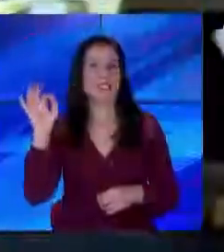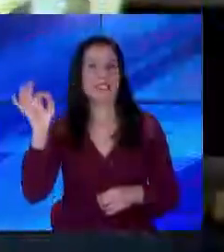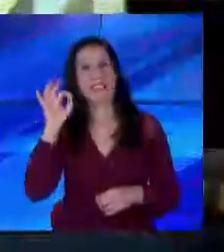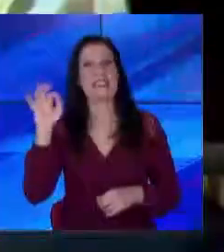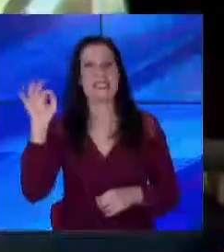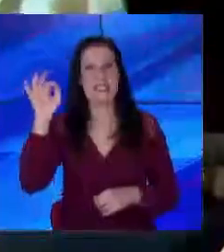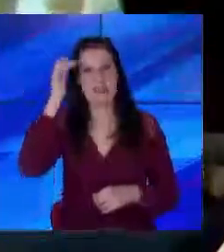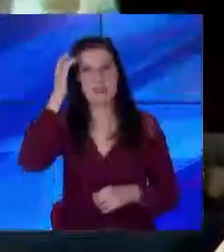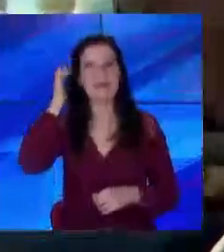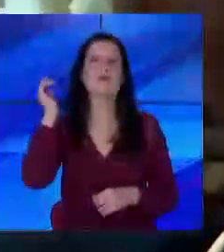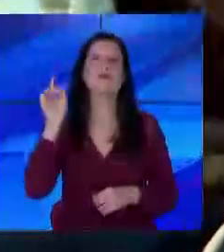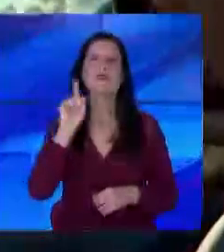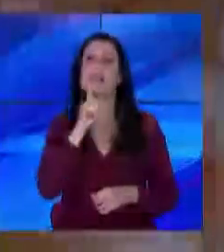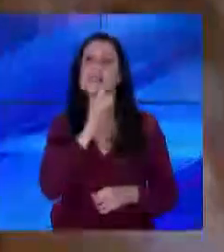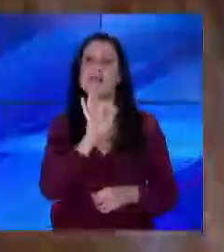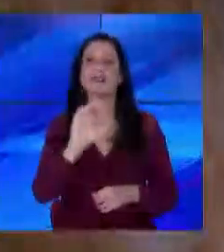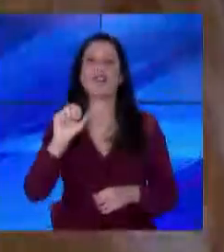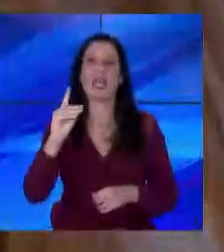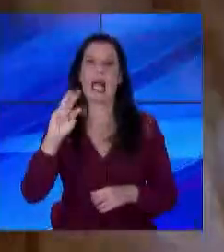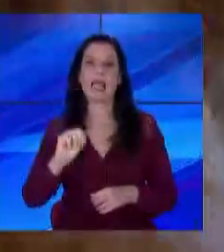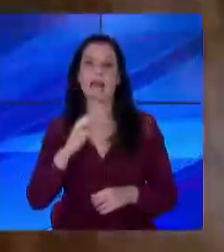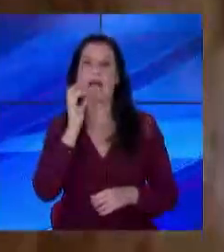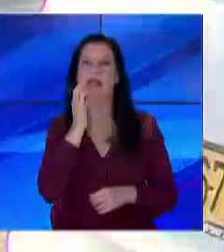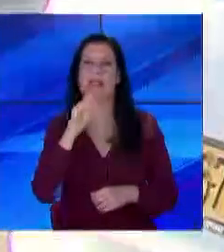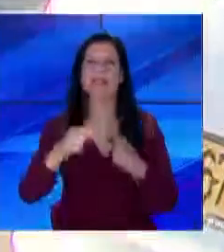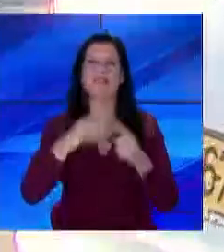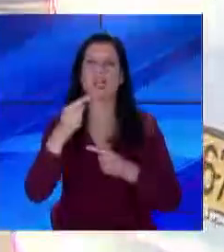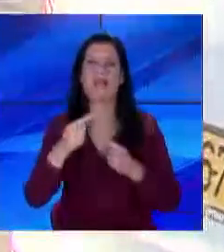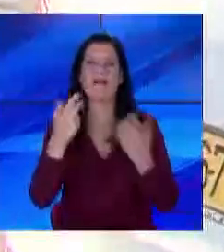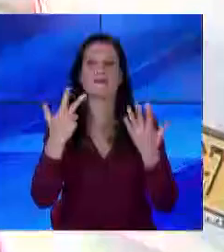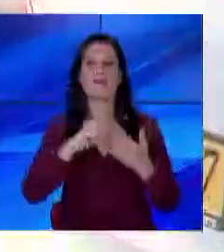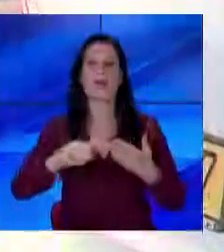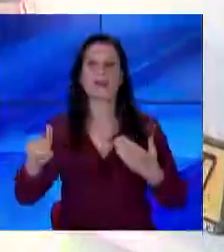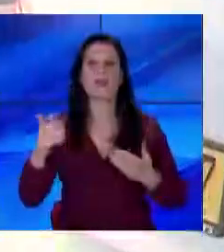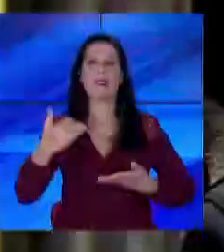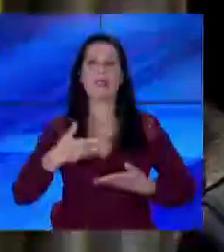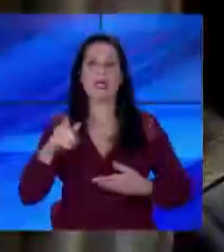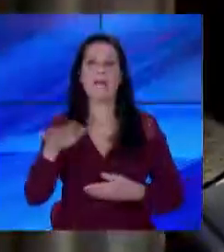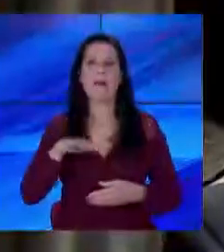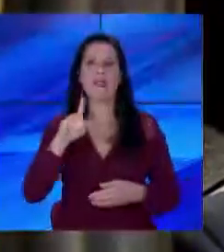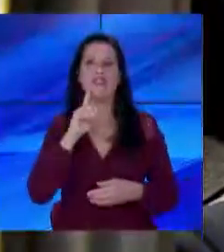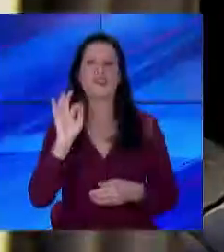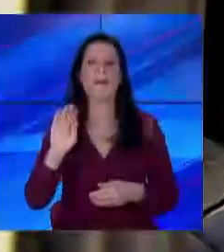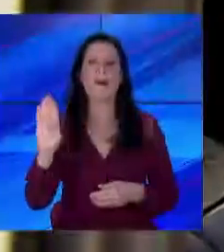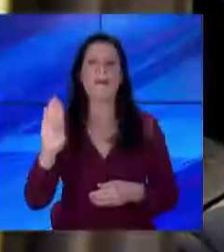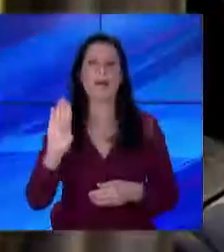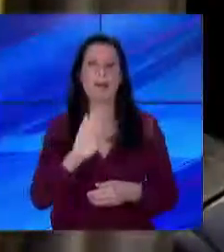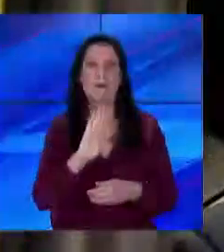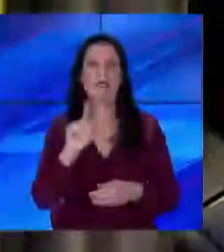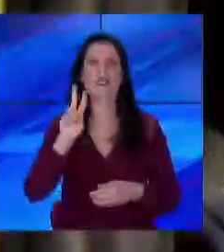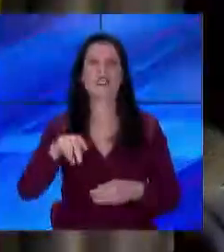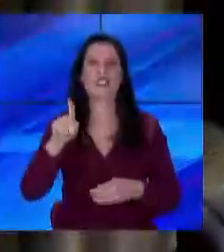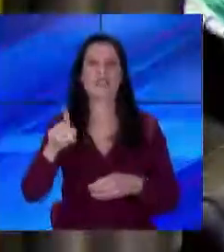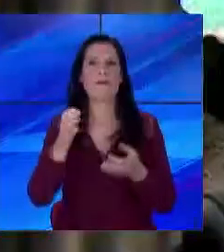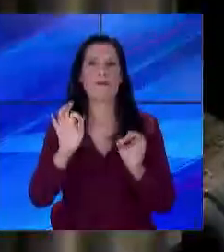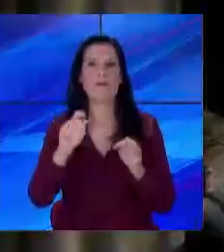מעיין רייכמן, אמו של אדם בן 8 חודשים, קיבלה את מערכת בייבי ביפ, המורכבת מכרית שבה חיישן